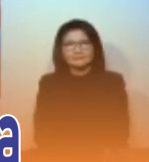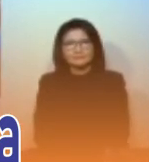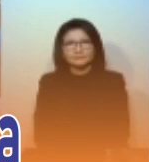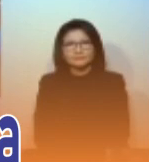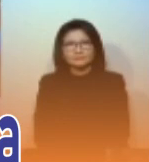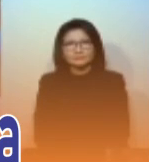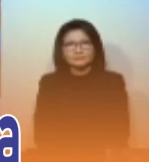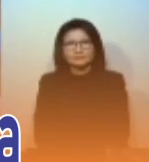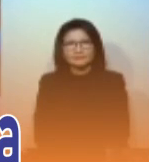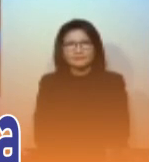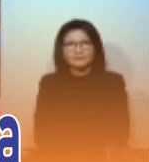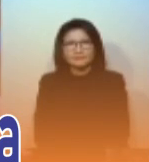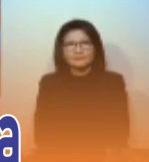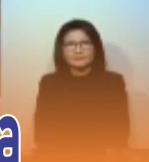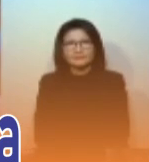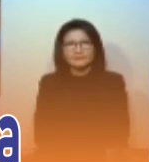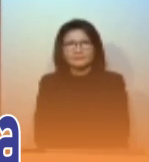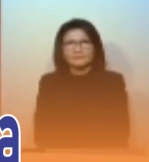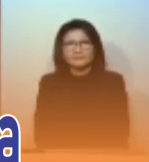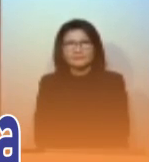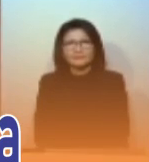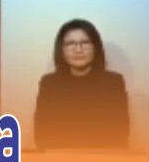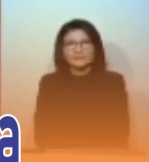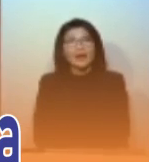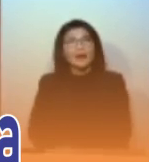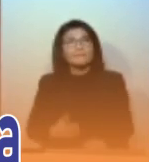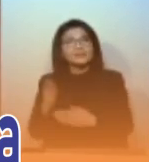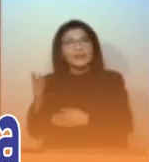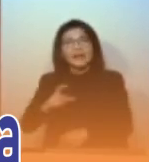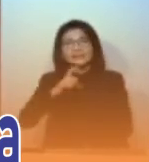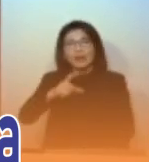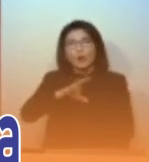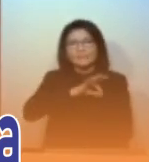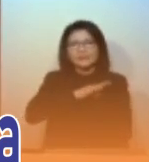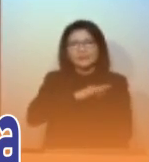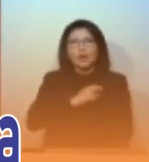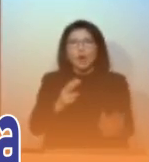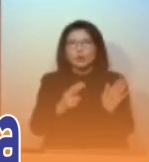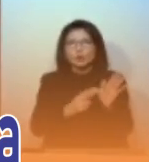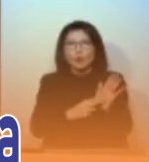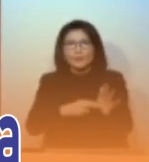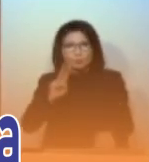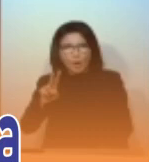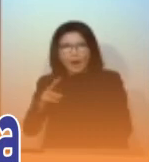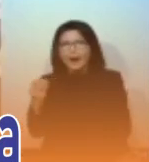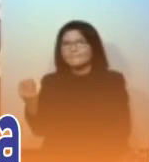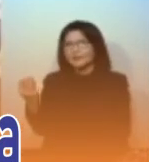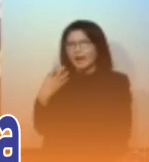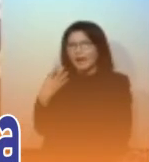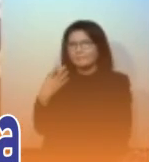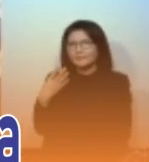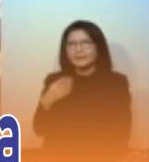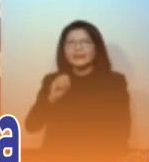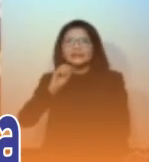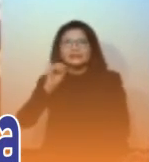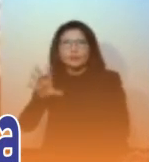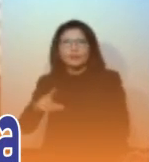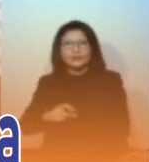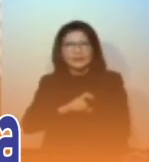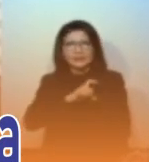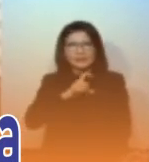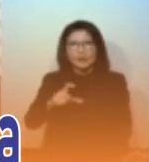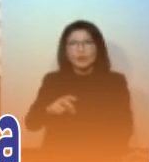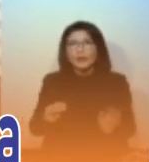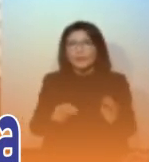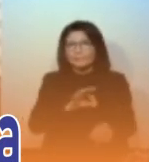Ya, waktu Anda habis Bapak dan kami persilakan kepada calon presiden nomor urut 2 untuk menanggapi jawaban dari calon presiden nomor